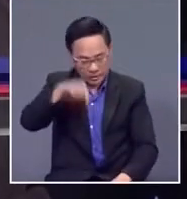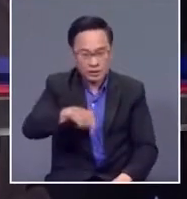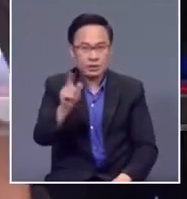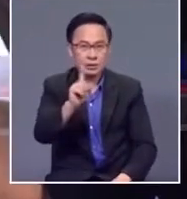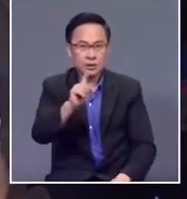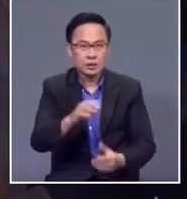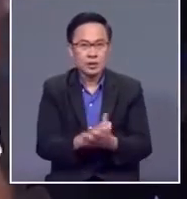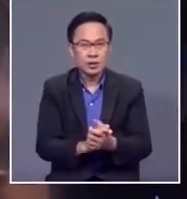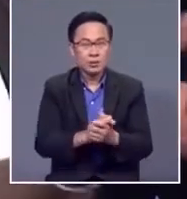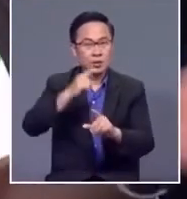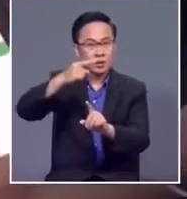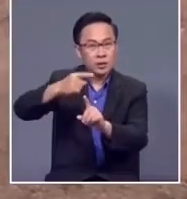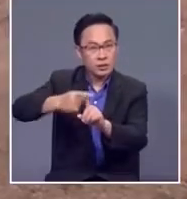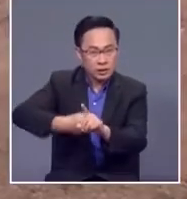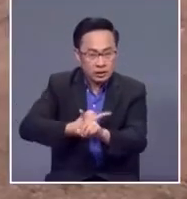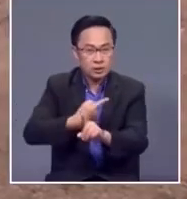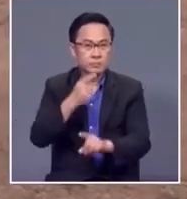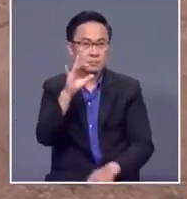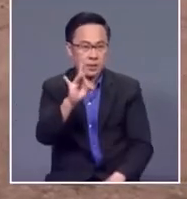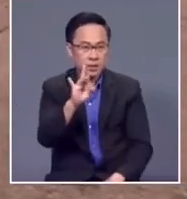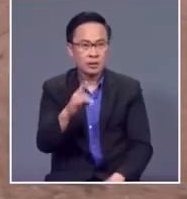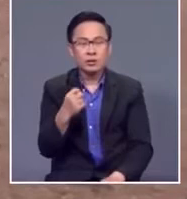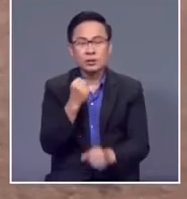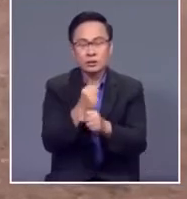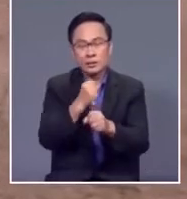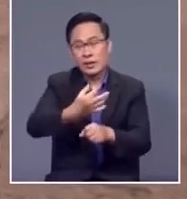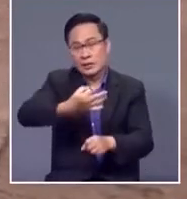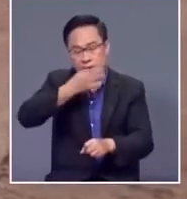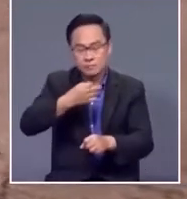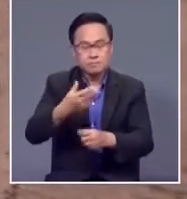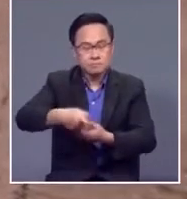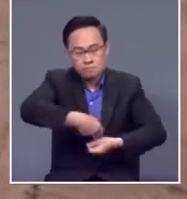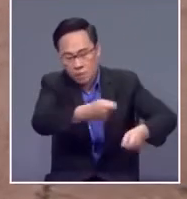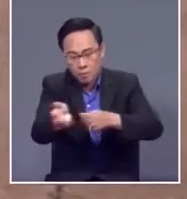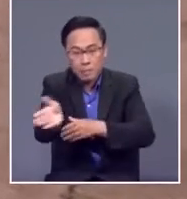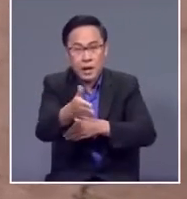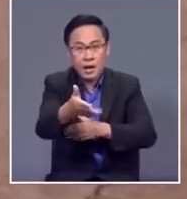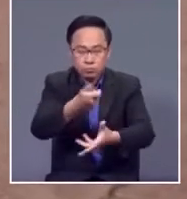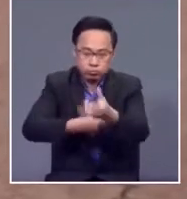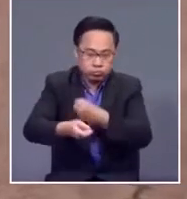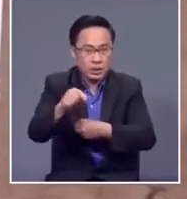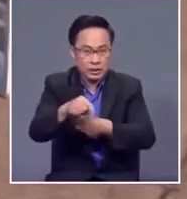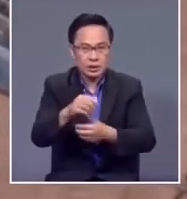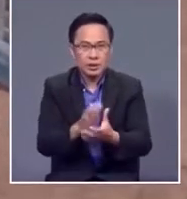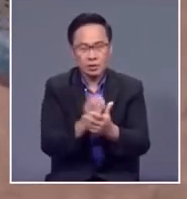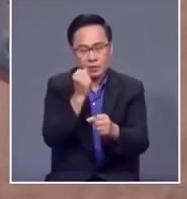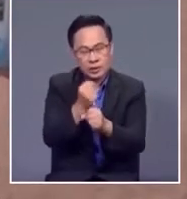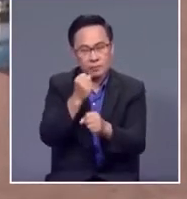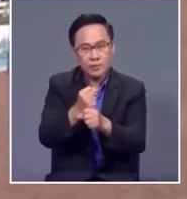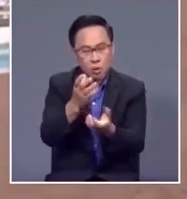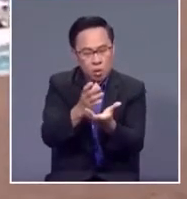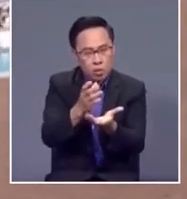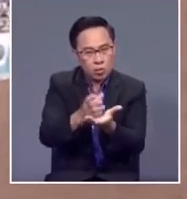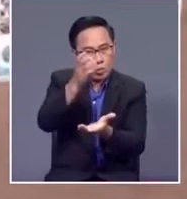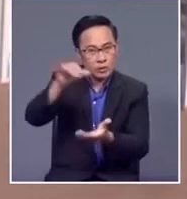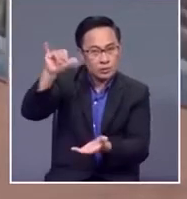คือเป็นวิถีชีวิตชาวประมงซึ่งจะนำวัตถุดิบซึ่งเป็นปลาต่างๆนั้นนำมาผลิตเป็นน้ำปลาเป็นปลาร้า